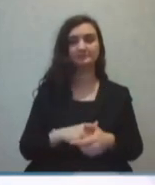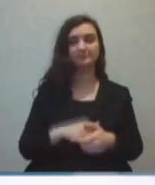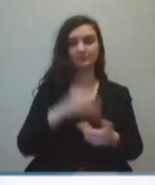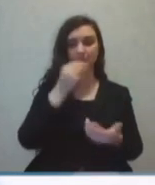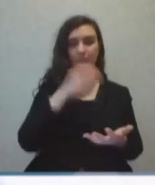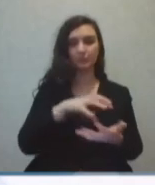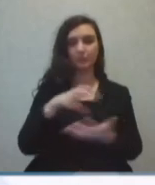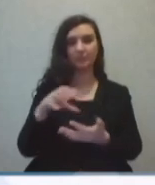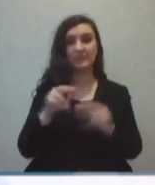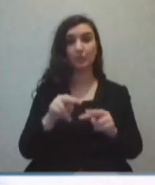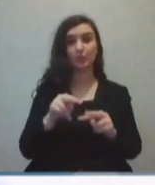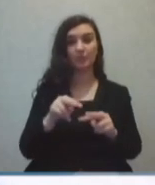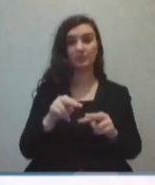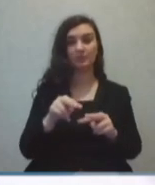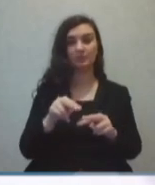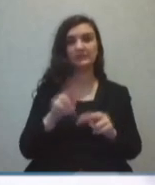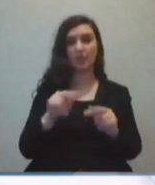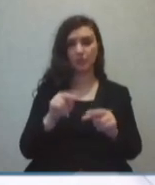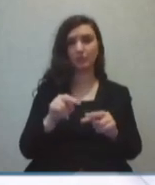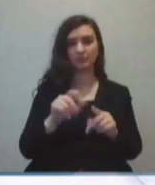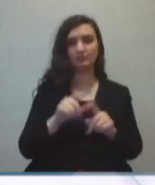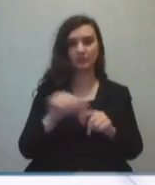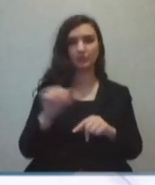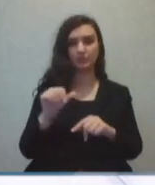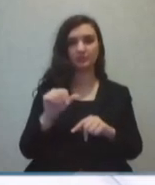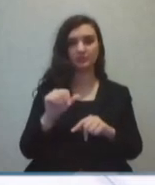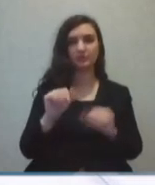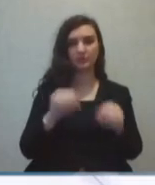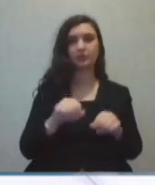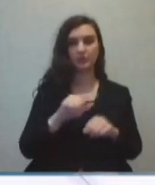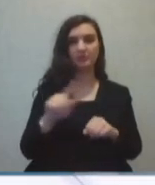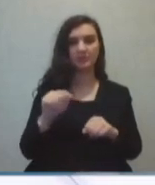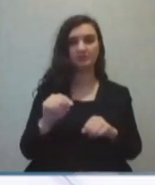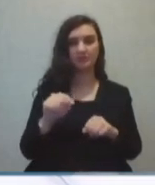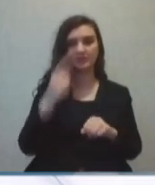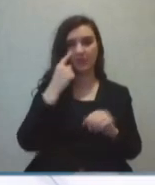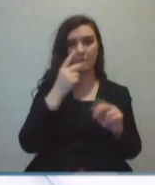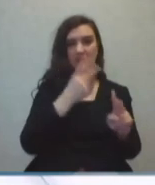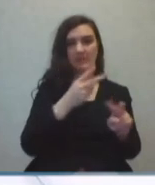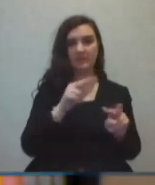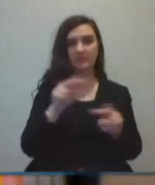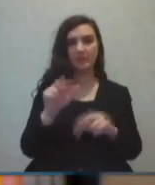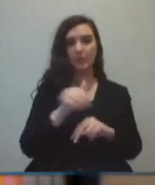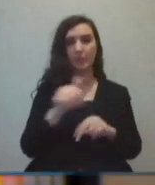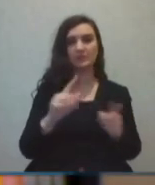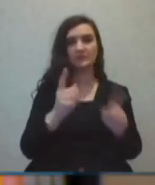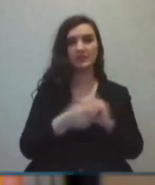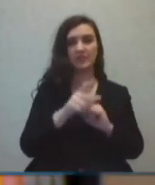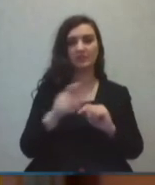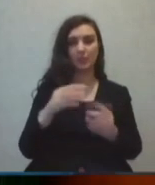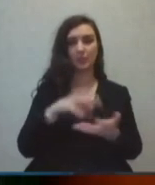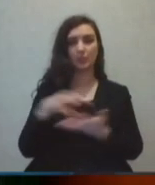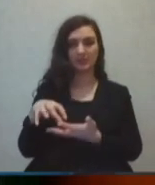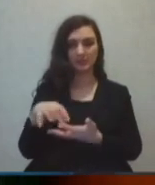ულუფის დაკონტროლება. დაკონტროლება ცუდი სიტყვა არ შესაძლოა, მაგრამ თალყურის დევნება, როგორც ვლის ადამიანი